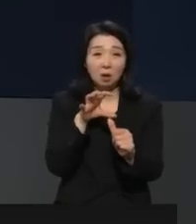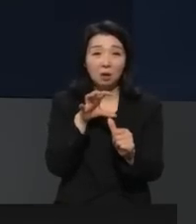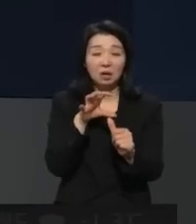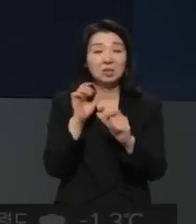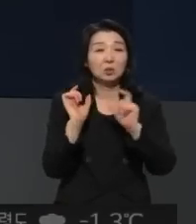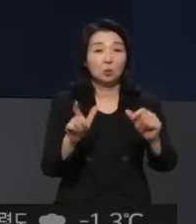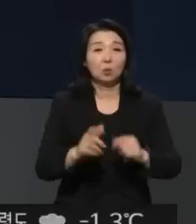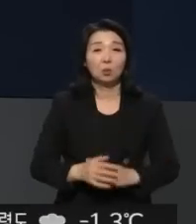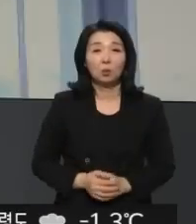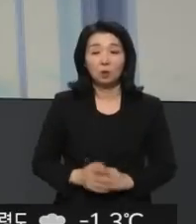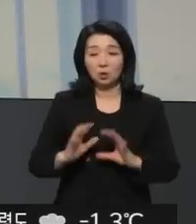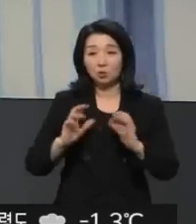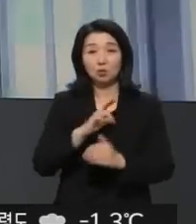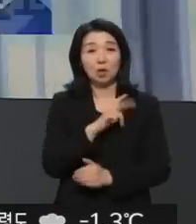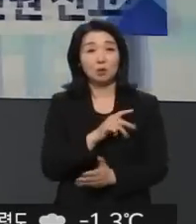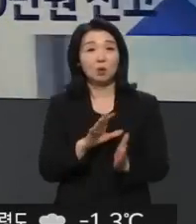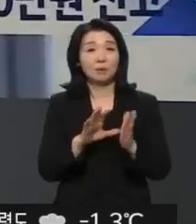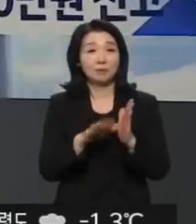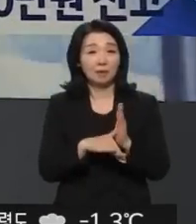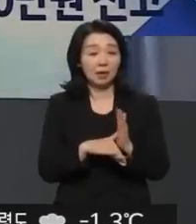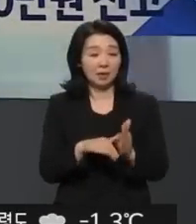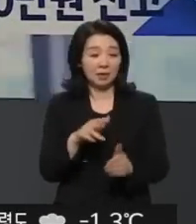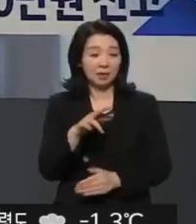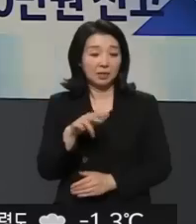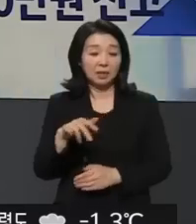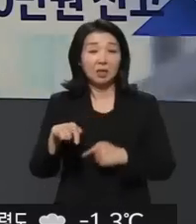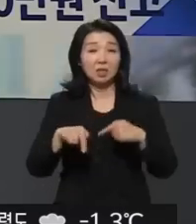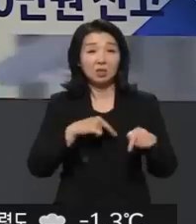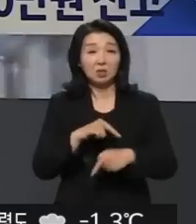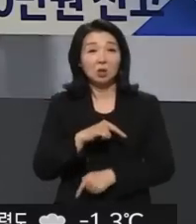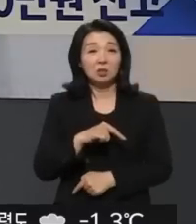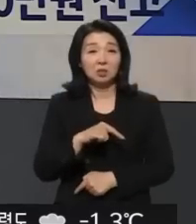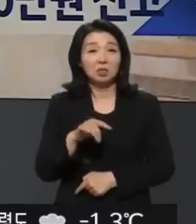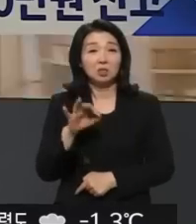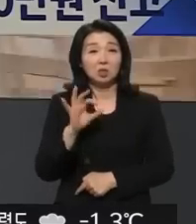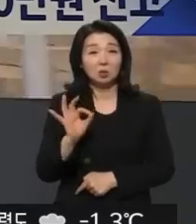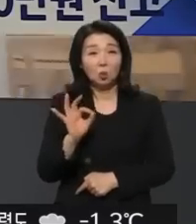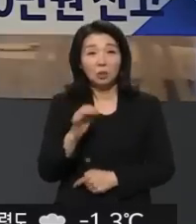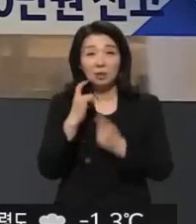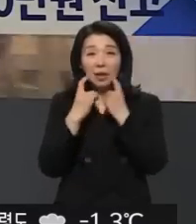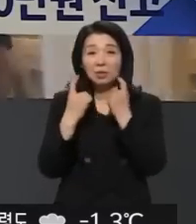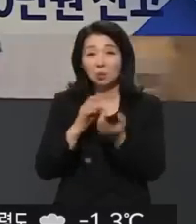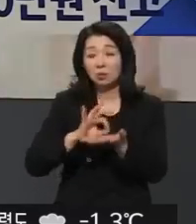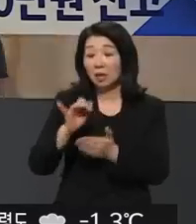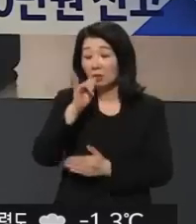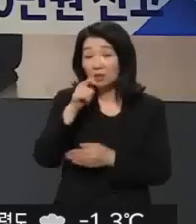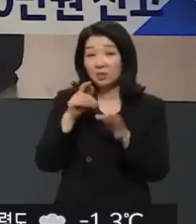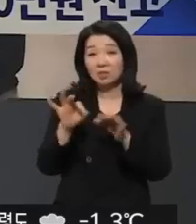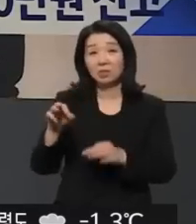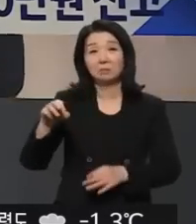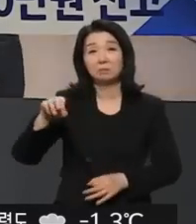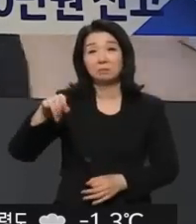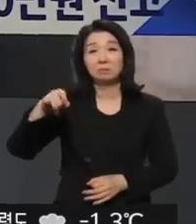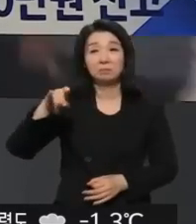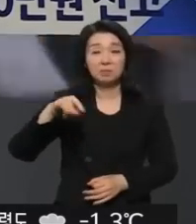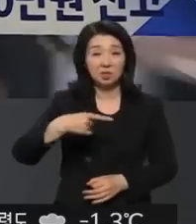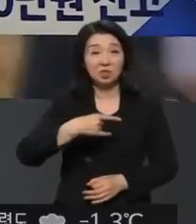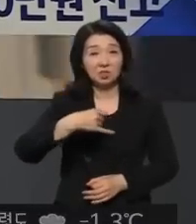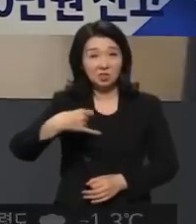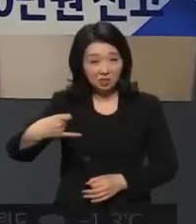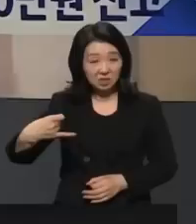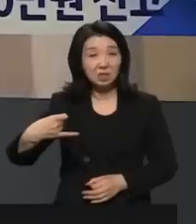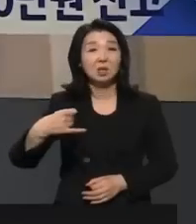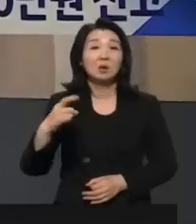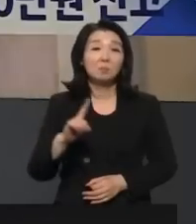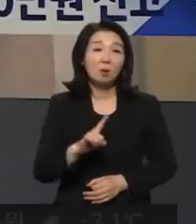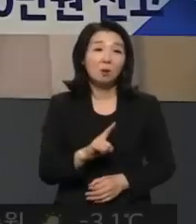선고입니다. 국회의원 시절 정치 자금을 사적으로 유용한 혐의를 받고 있는 김승희 전 의원에 대해 1심 재판부가 벌금